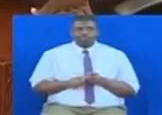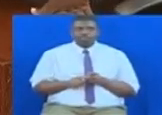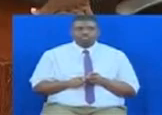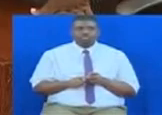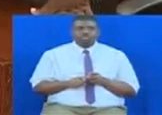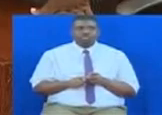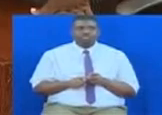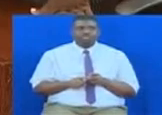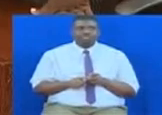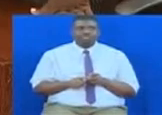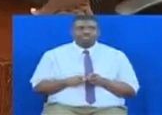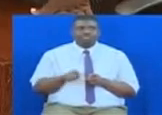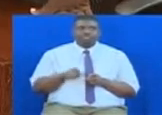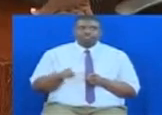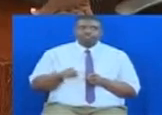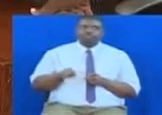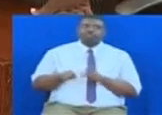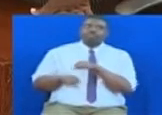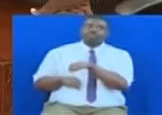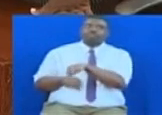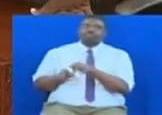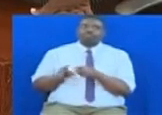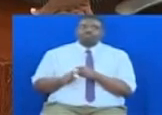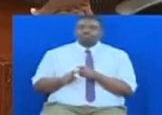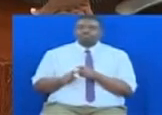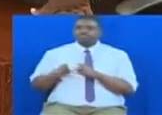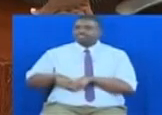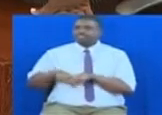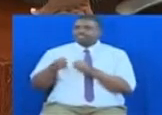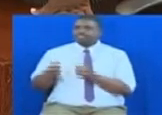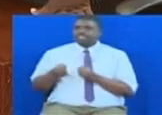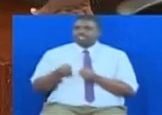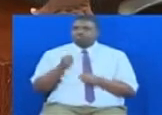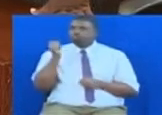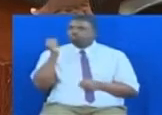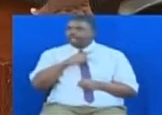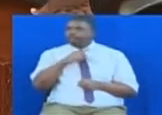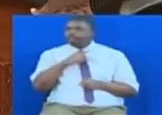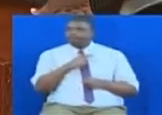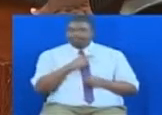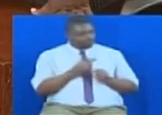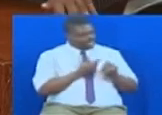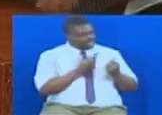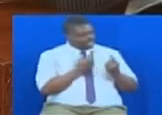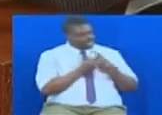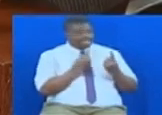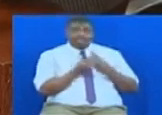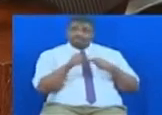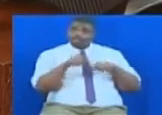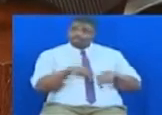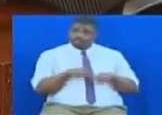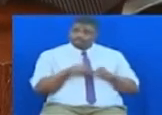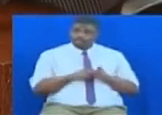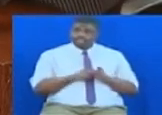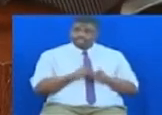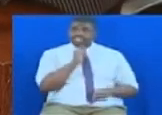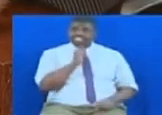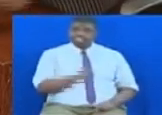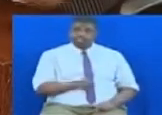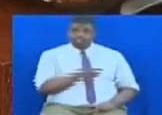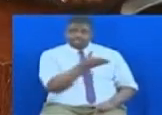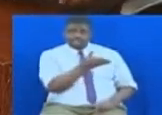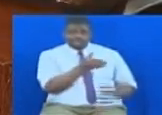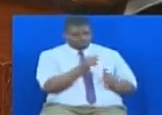waliyoyasema waheshimiwa wabunge ili nisije nikaharibu raza. Lakini nataka niseme Mheshimiwa Spika